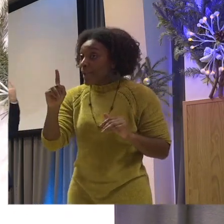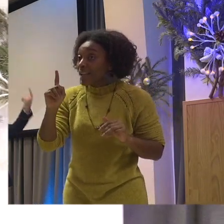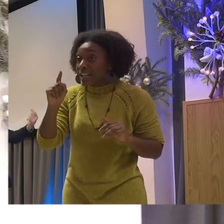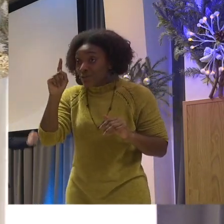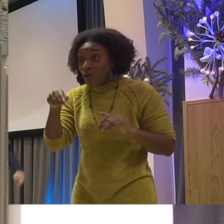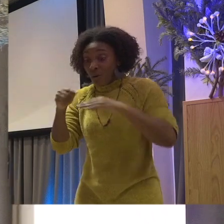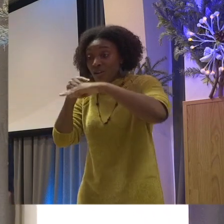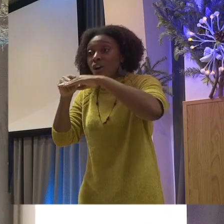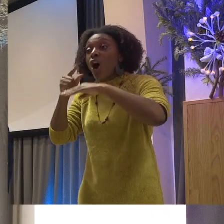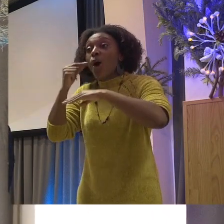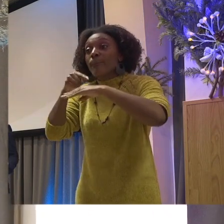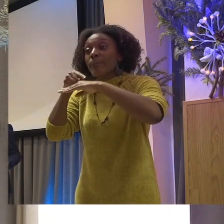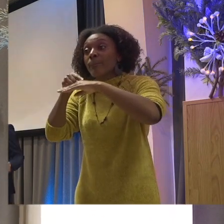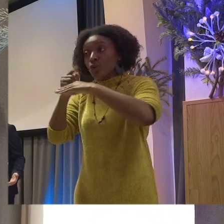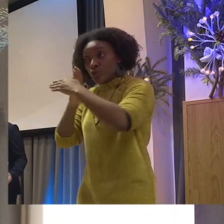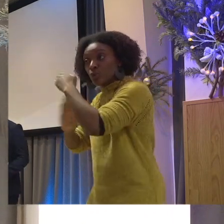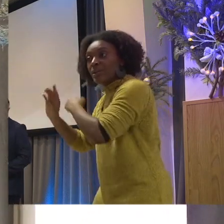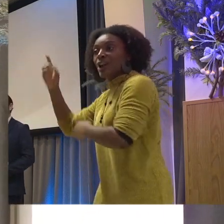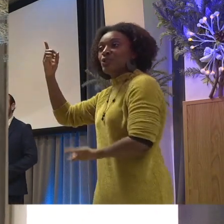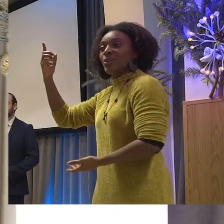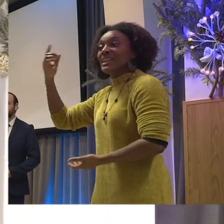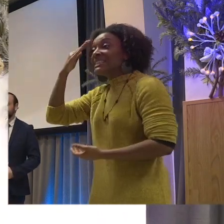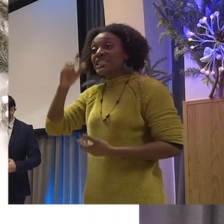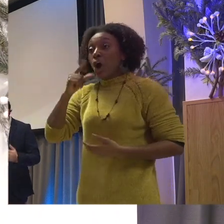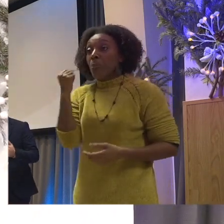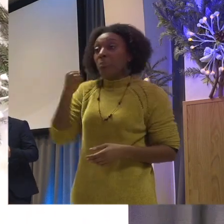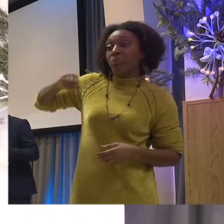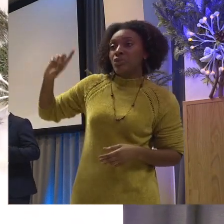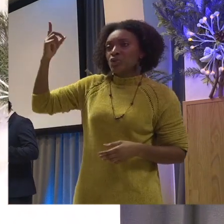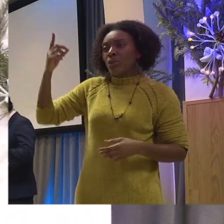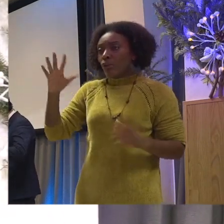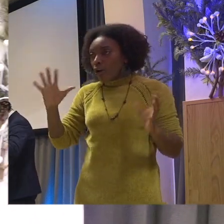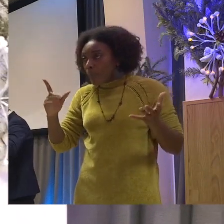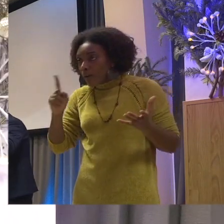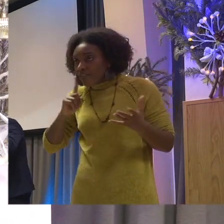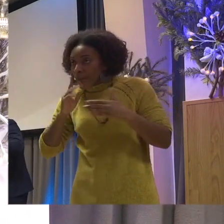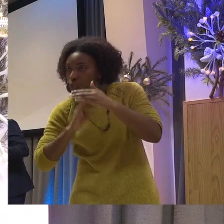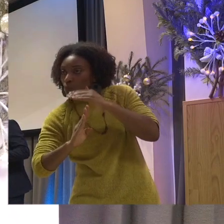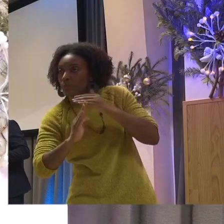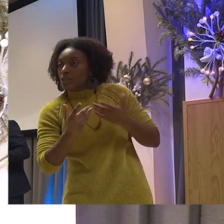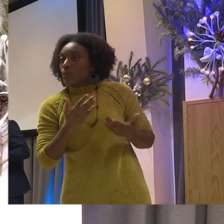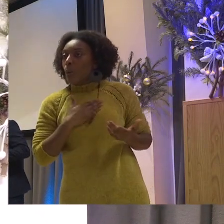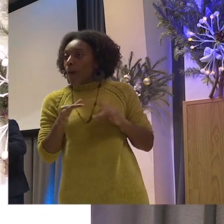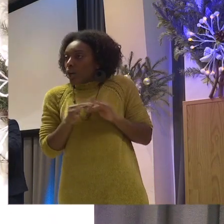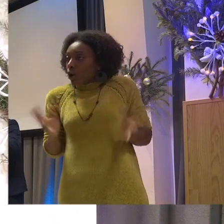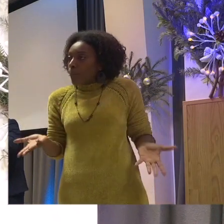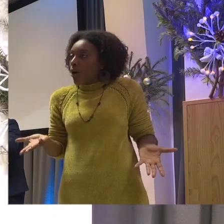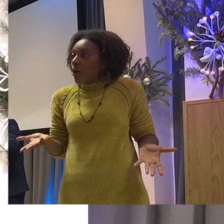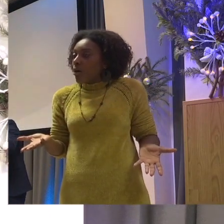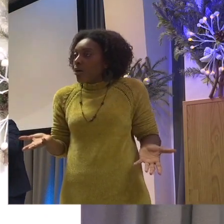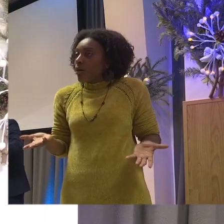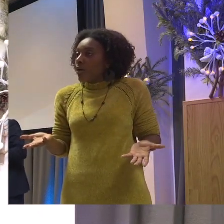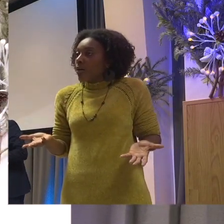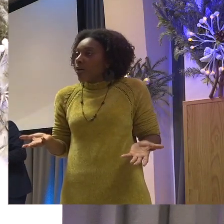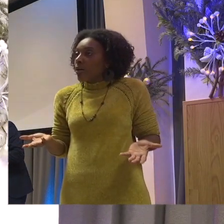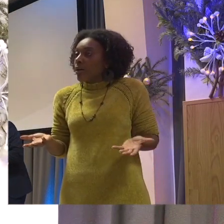soumis à Dieu. Sinon, ça ne marche pas. Si toi, mari, tu es soumis à Dieu, tu es soumis à